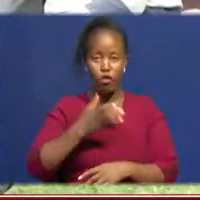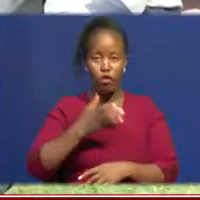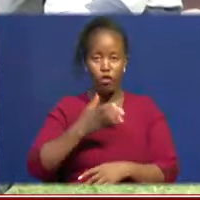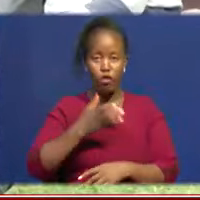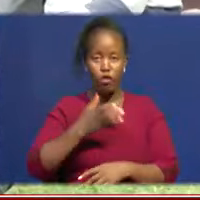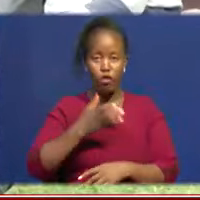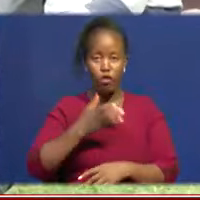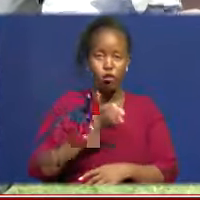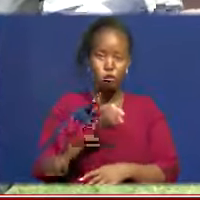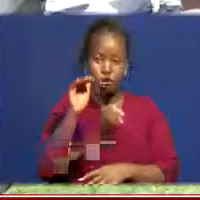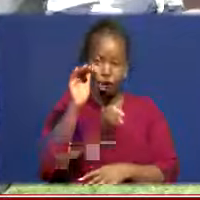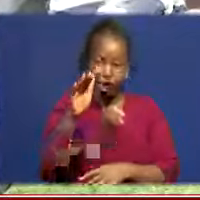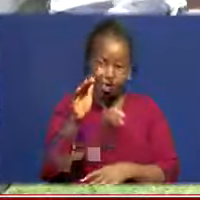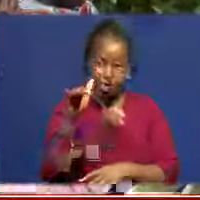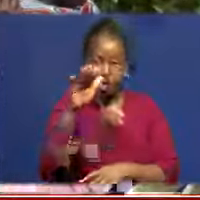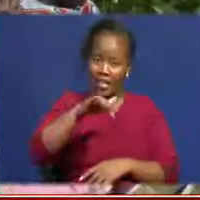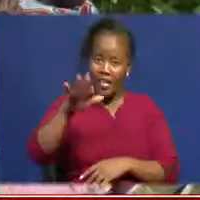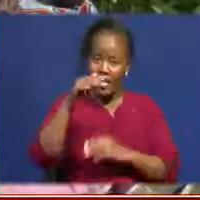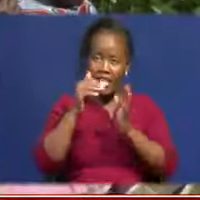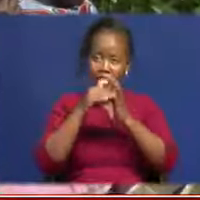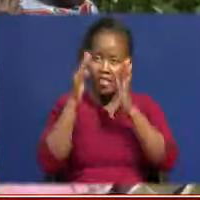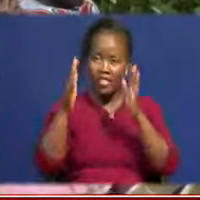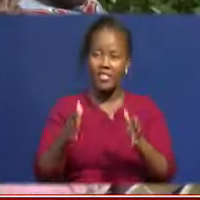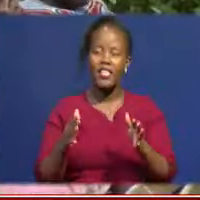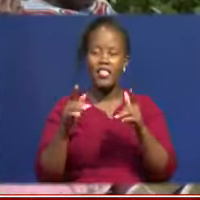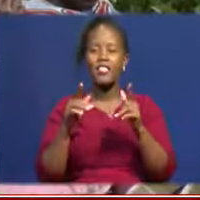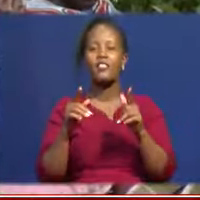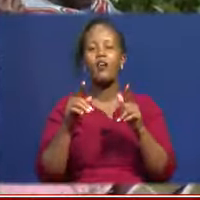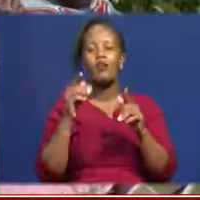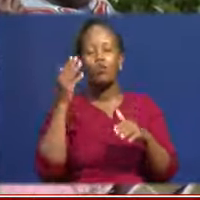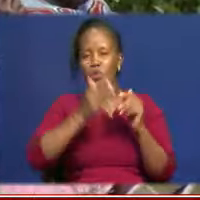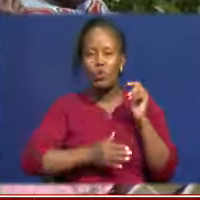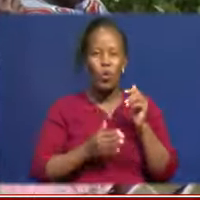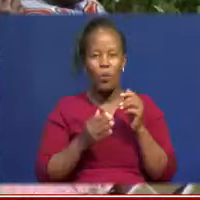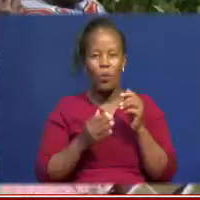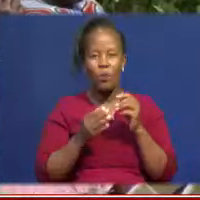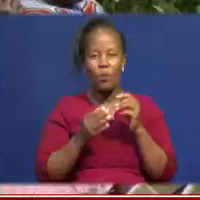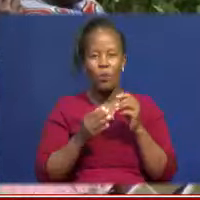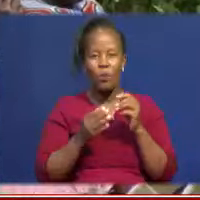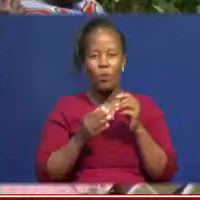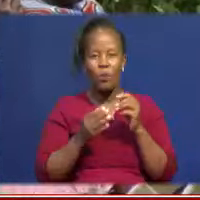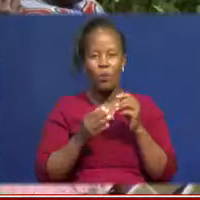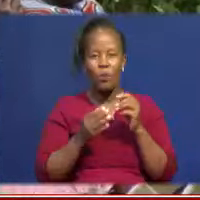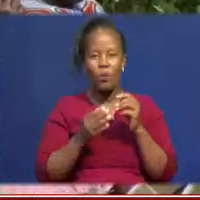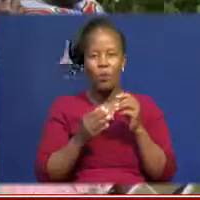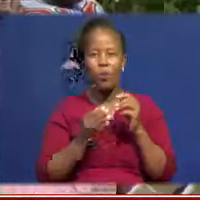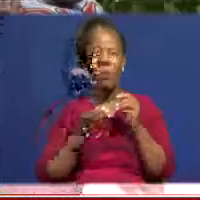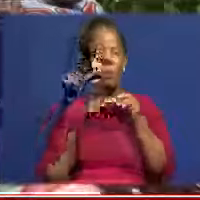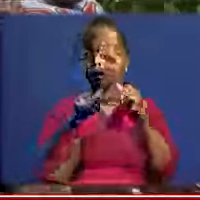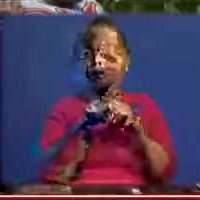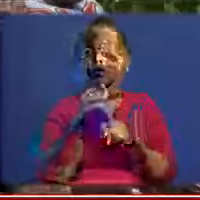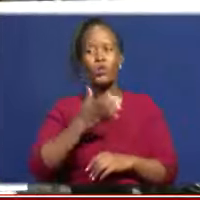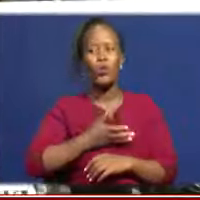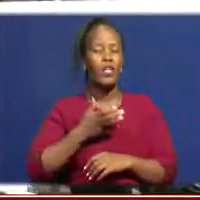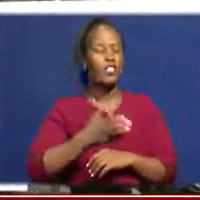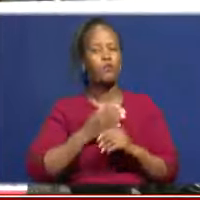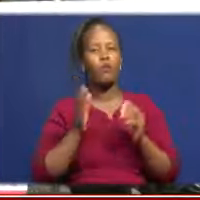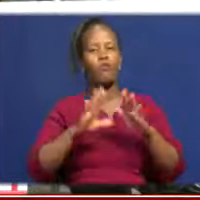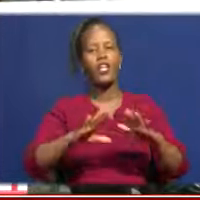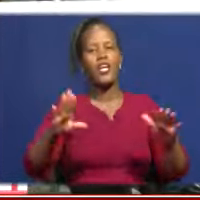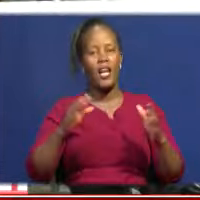on leaders to stop misleading residents over ownership of land. The mayor too